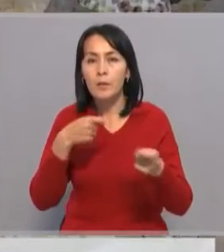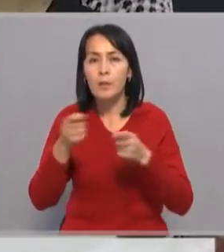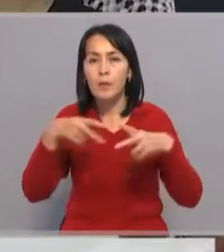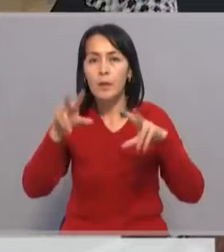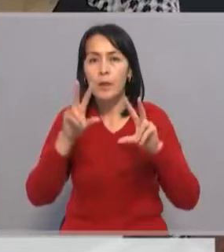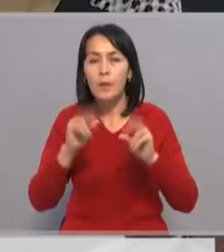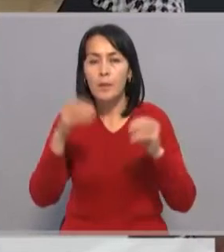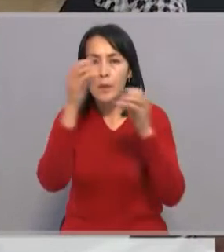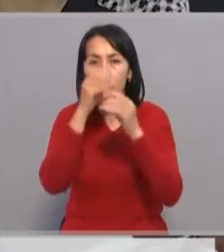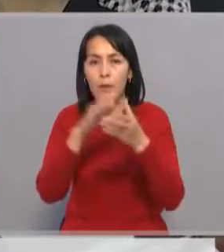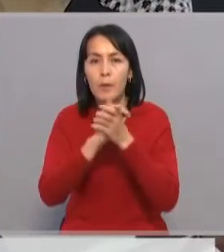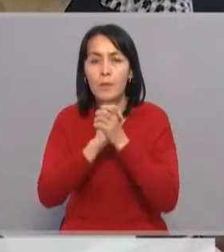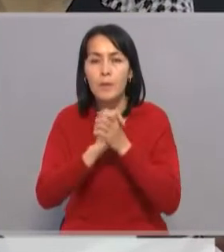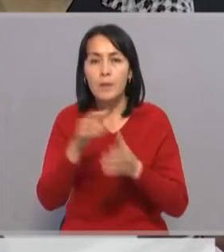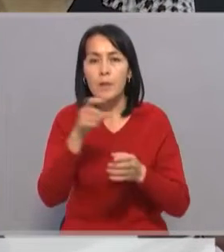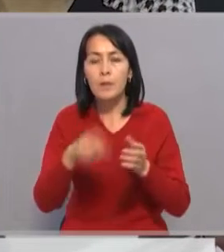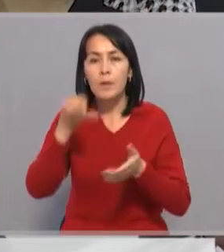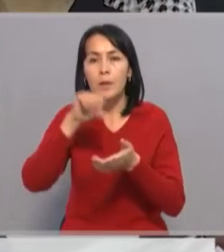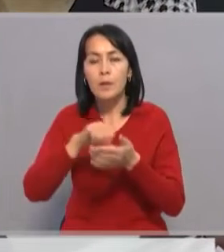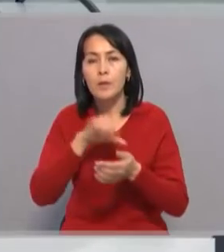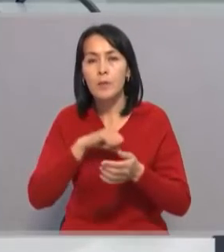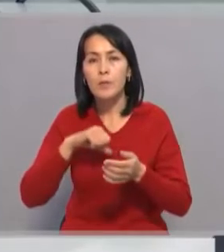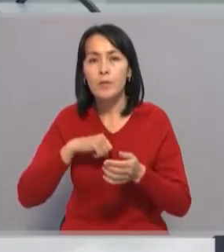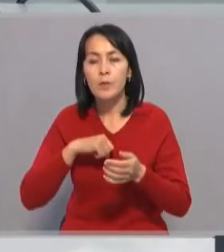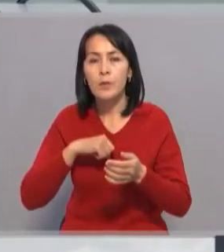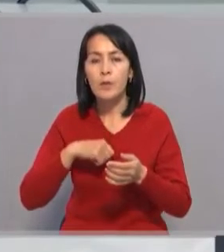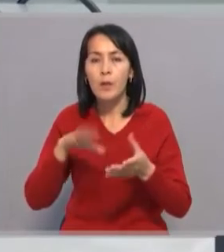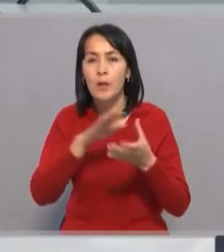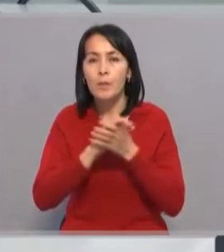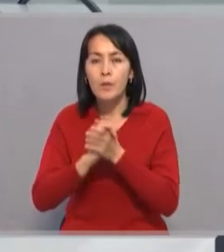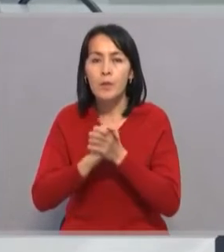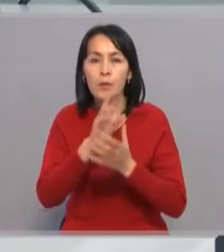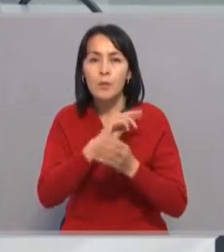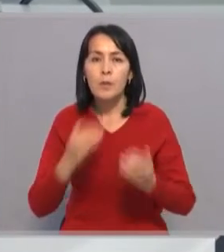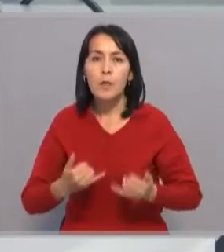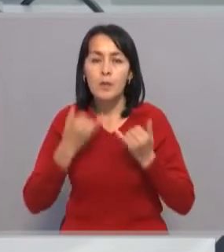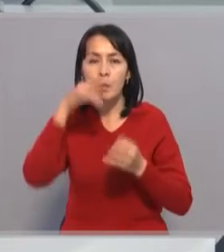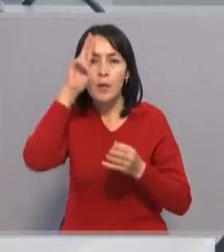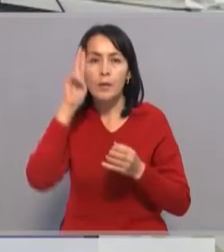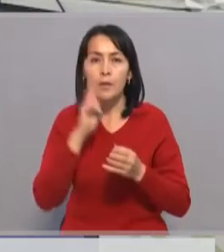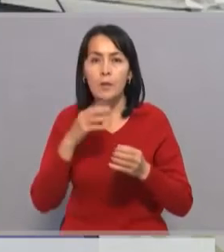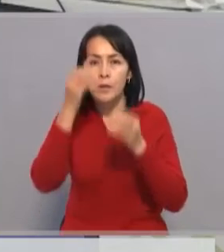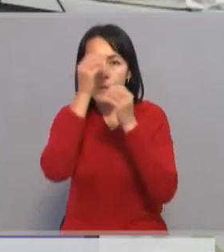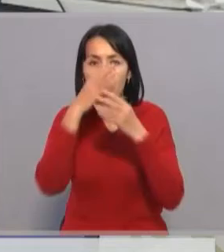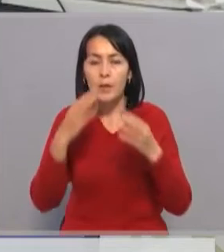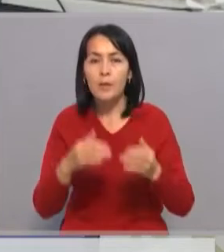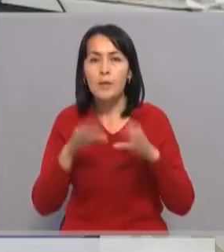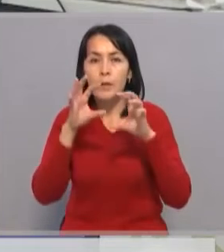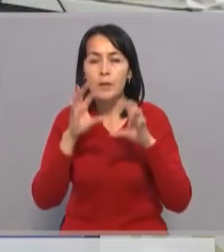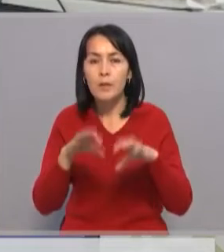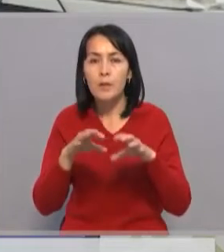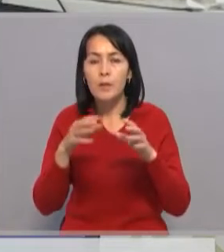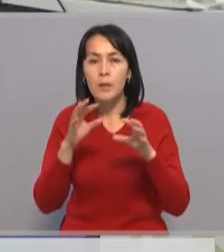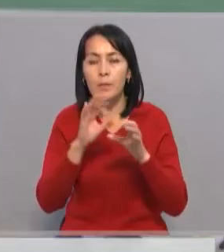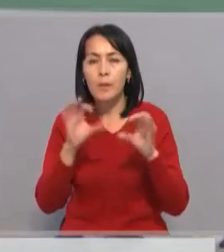мамандары мен этномәдени бірлестік мүшелері қатысты. Олар өз кезегінде бірлестік жұмысына сәттілік тілеп, татар башқұрт этносының дәстүрі жайлы мәлімет